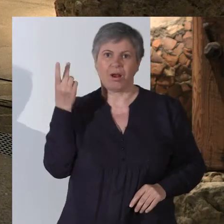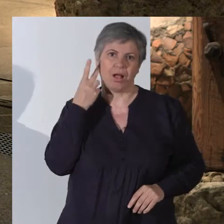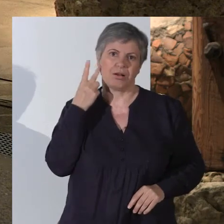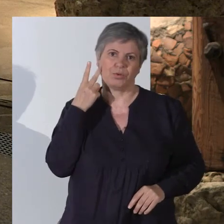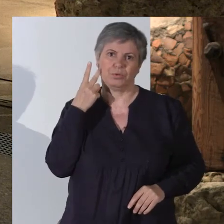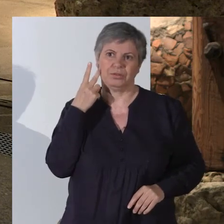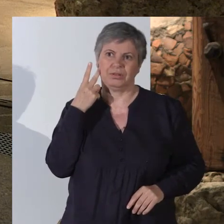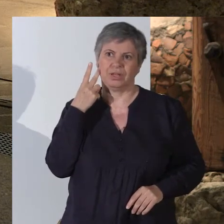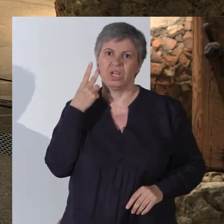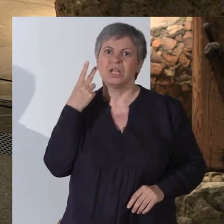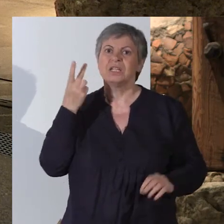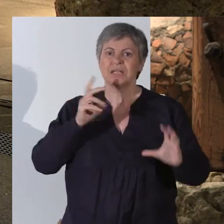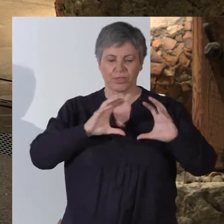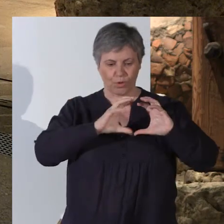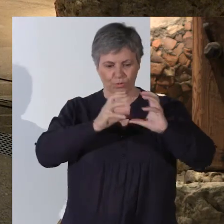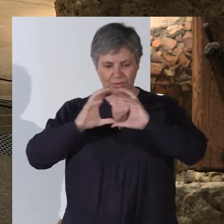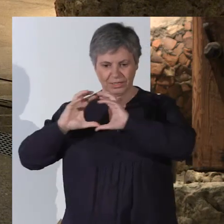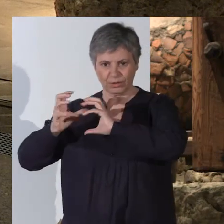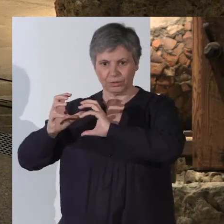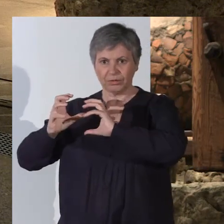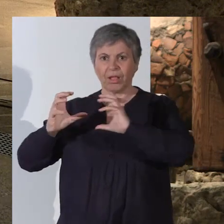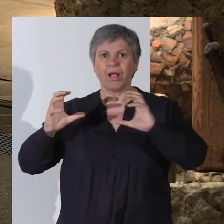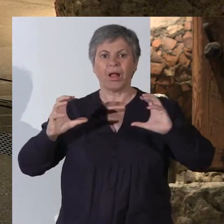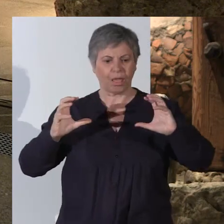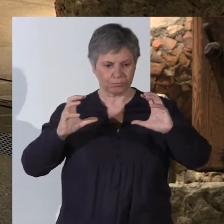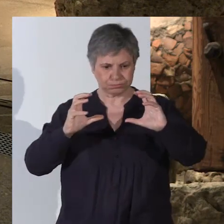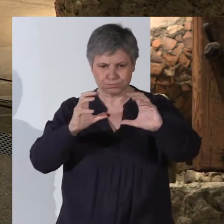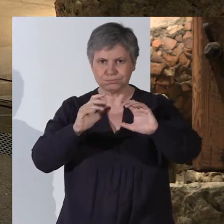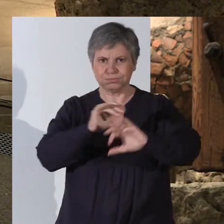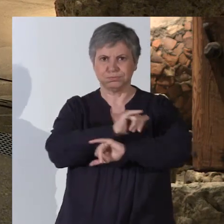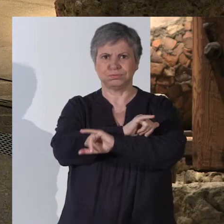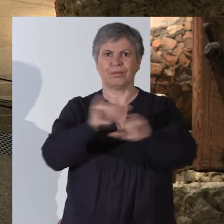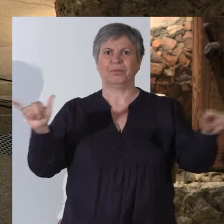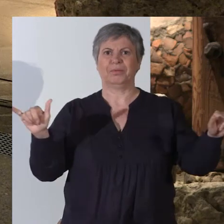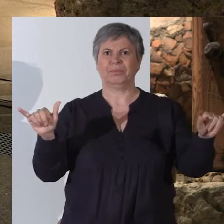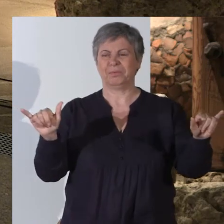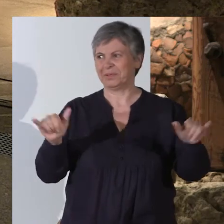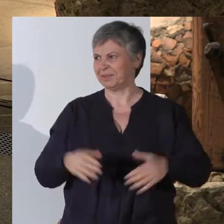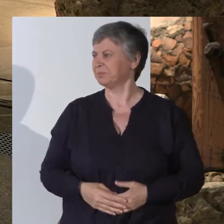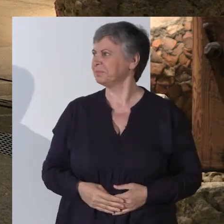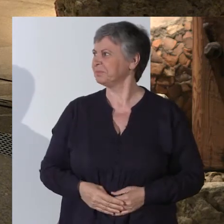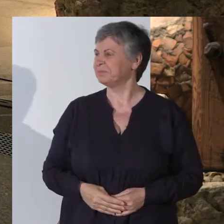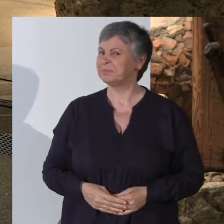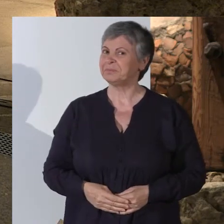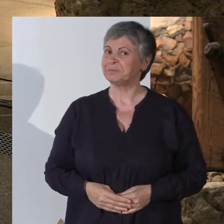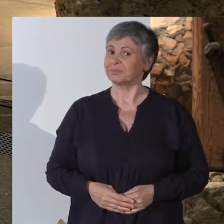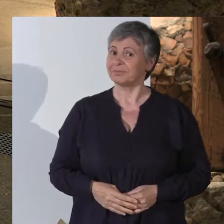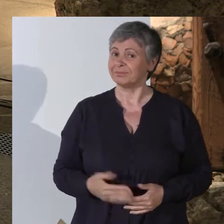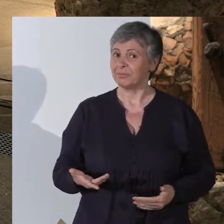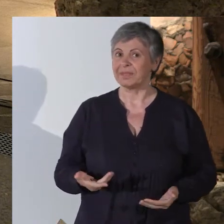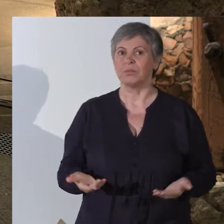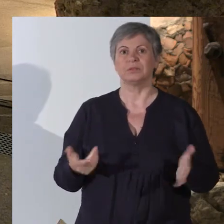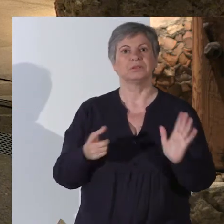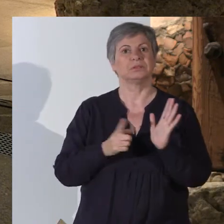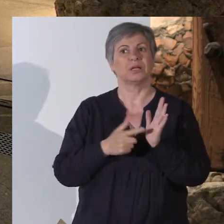σχεδόν δύο σύμπαντα παράλληλα τα οποία δεν τέμνονται πουθενά ε οπότε έπρεπε να περάσει ο